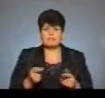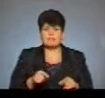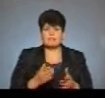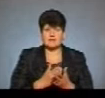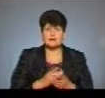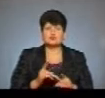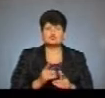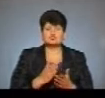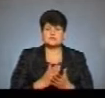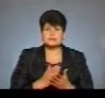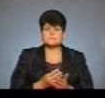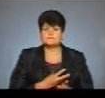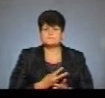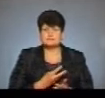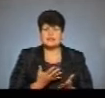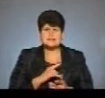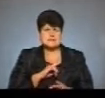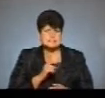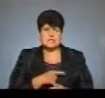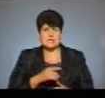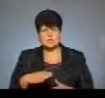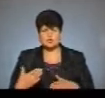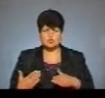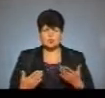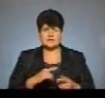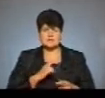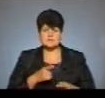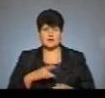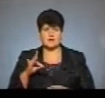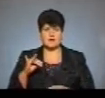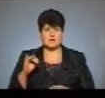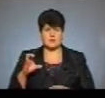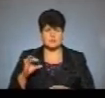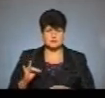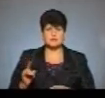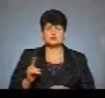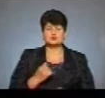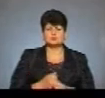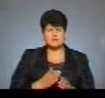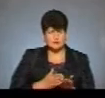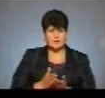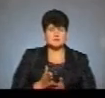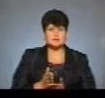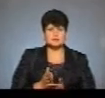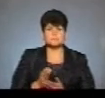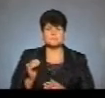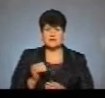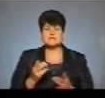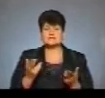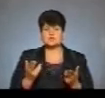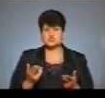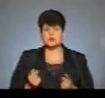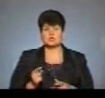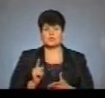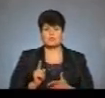чого ти маєш схильності, які в тебе сильні сторони, які в тебе сильні риси, на що тобі робити акцент. І, звичайно,